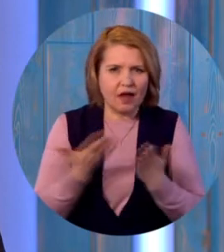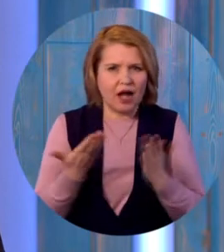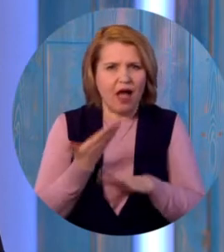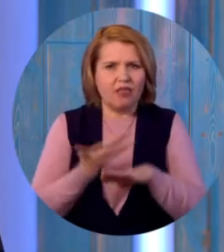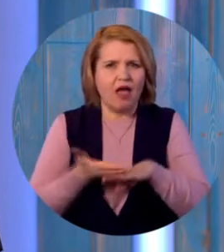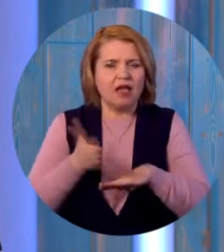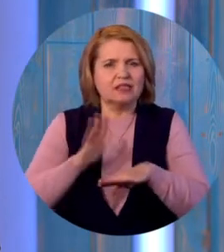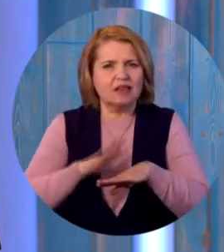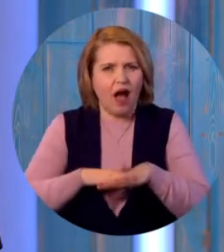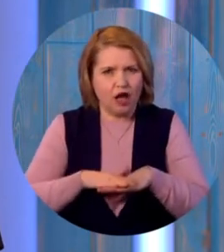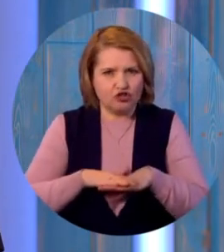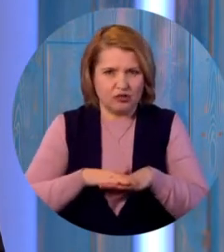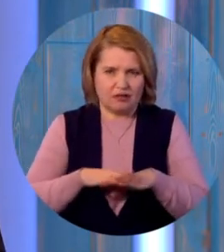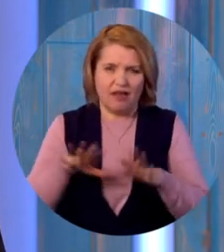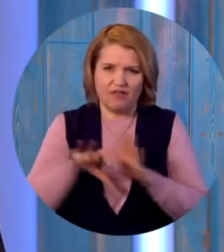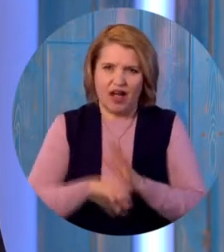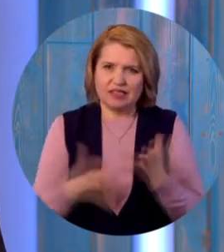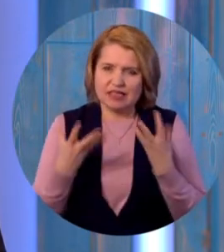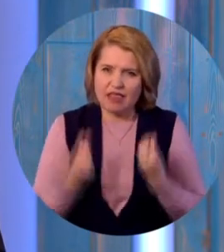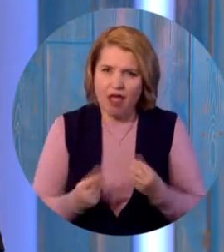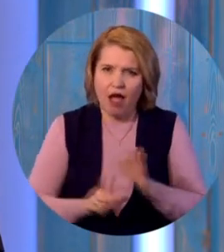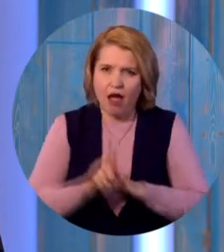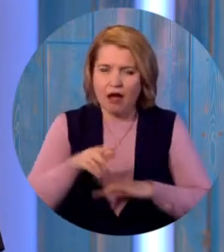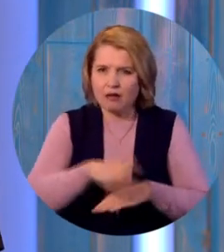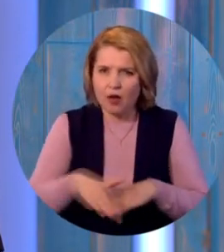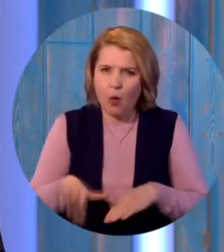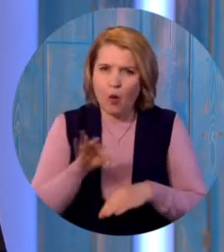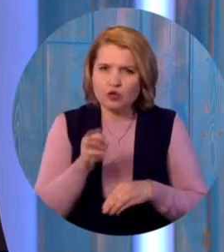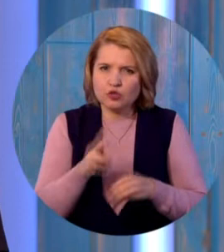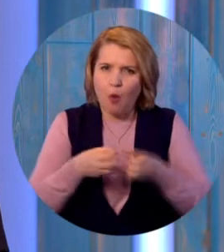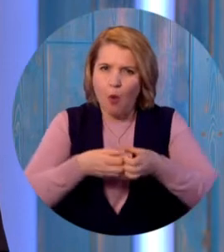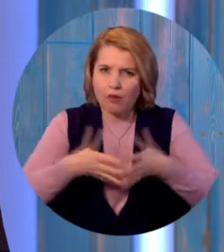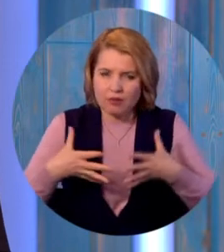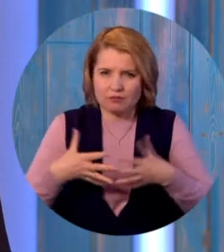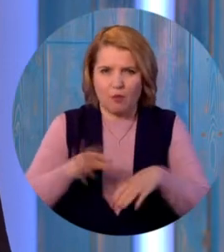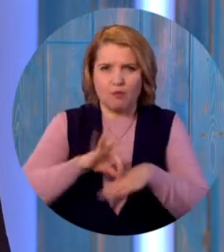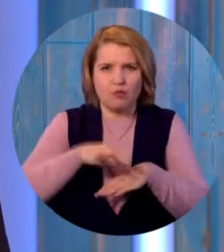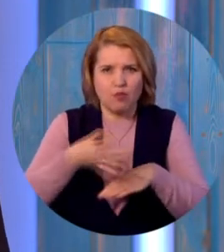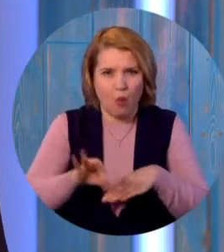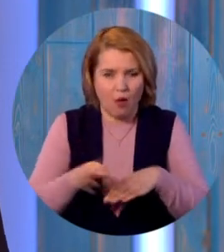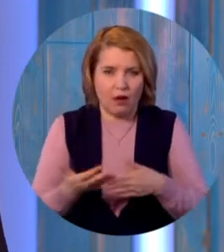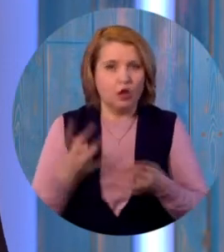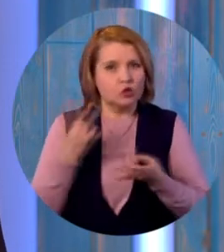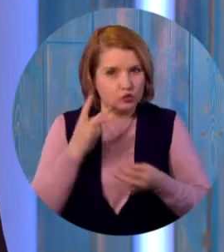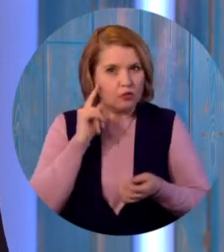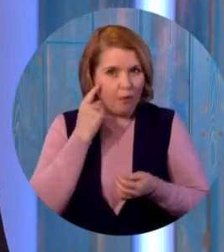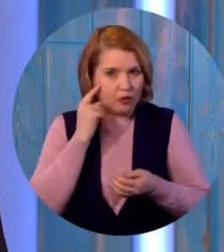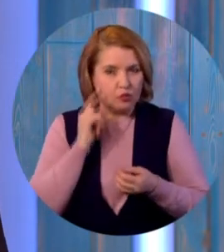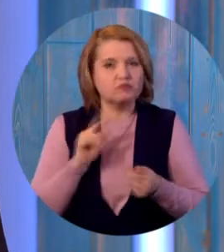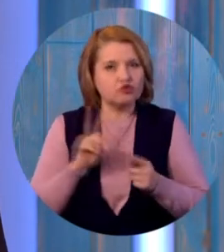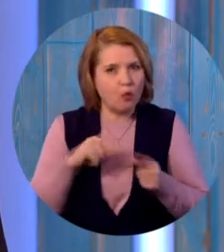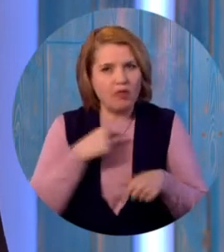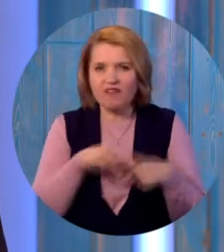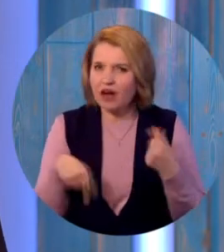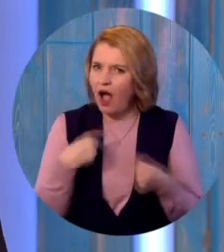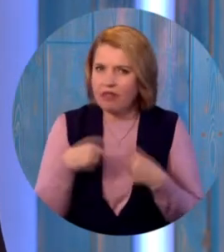концу дня, и она нарастает, появились отеки, появились боли, жжение, то нужно задуматься, значит, что-то в организме